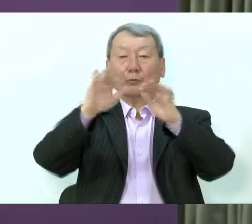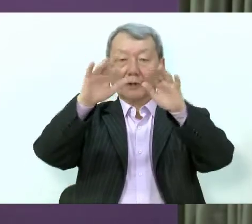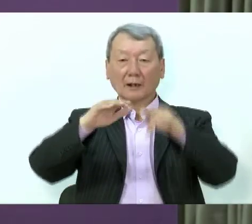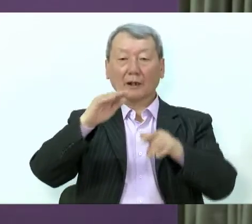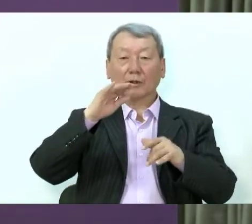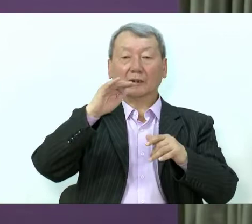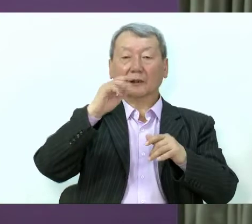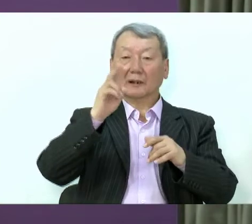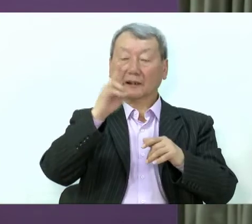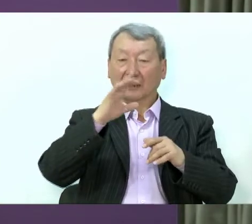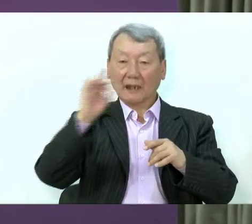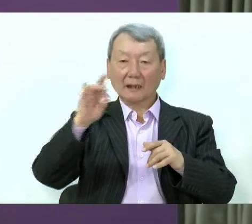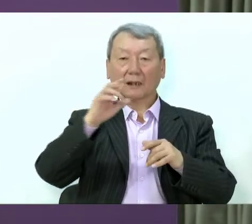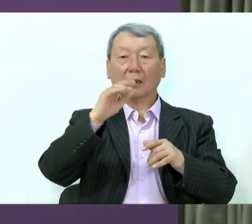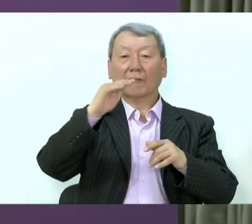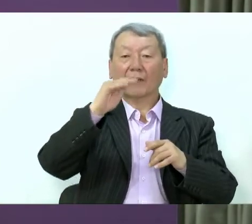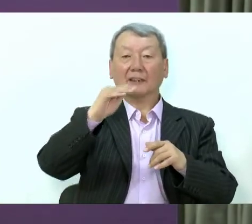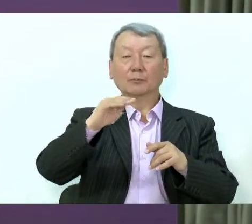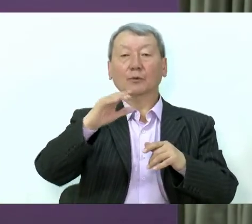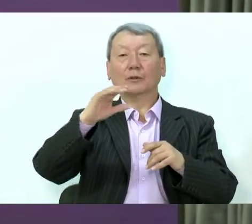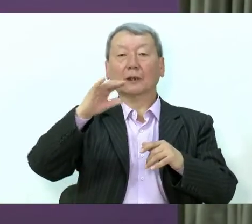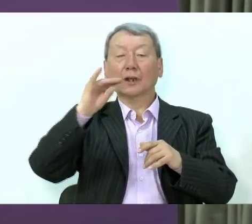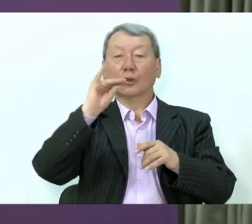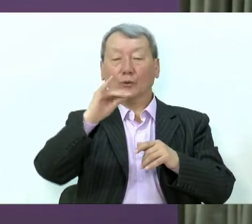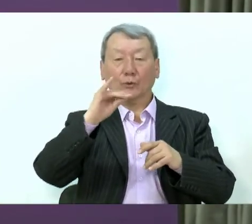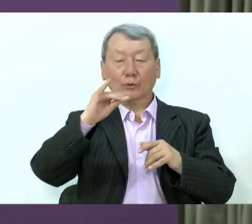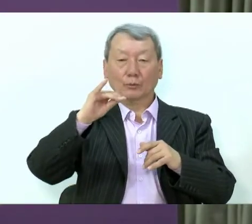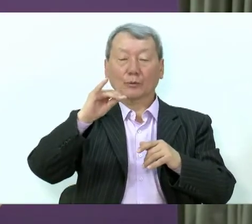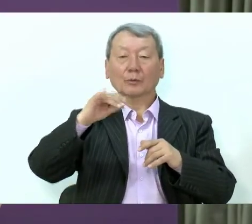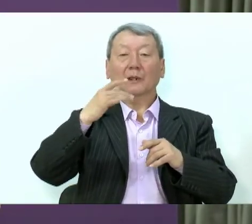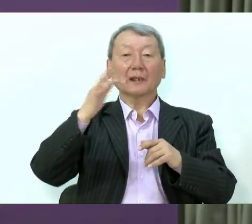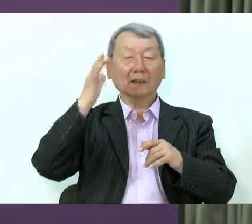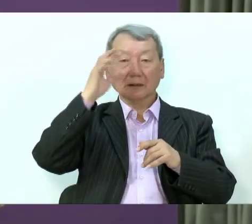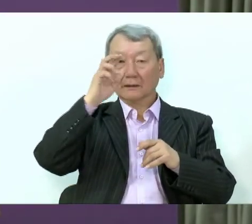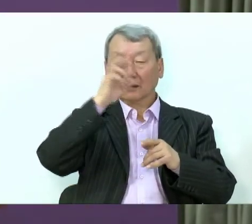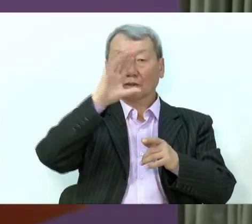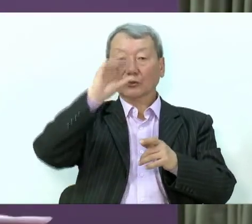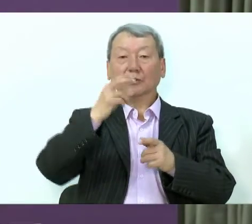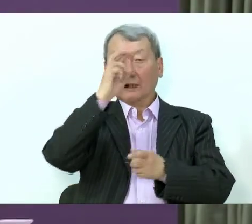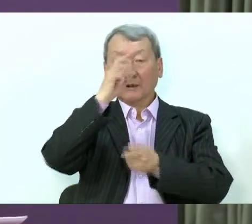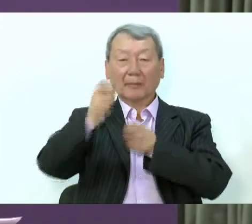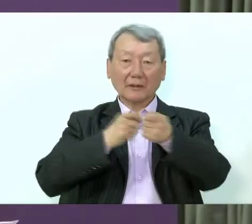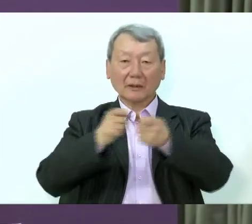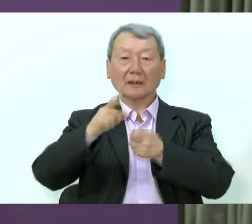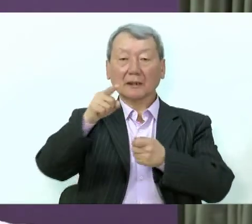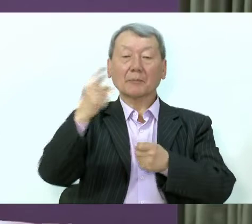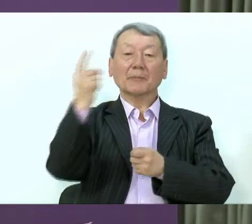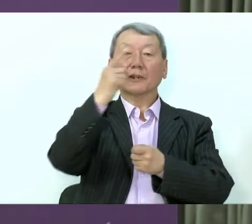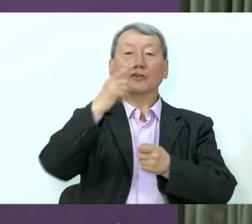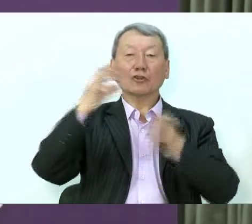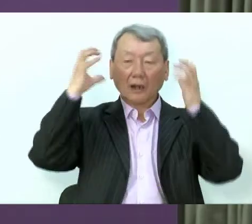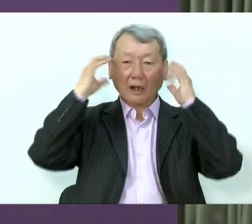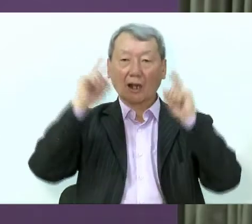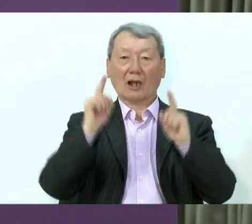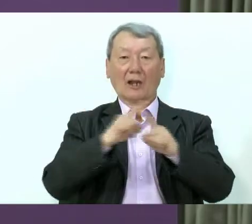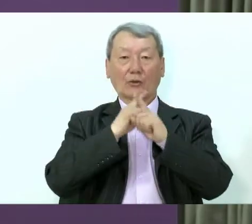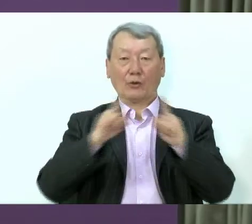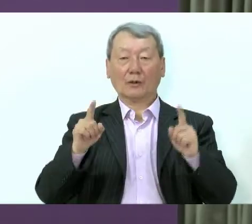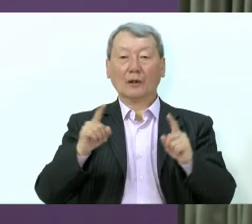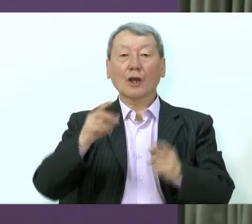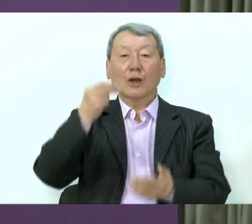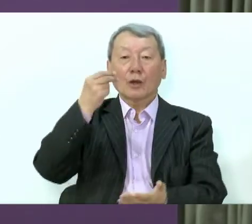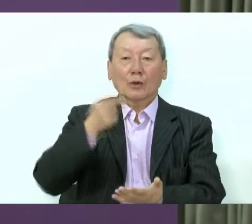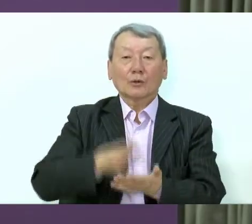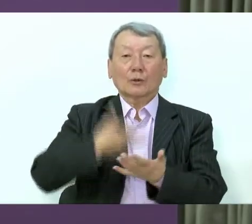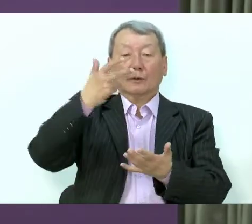YouTube-канале ГТРК ЛТР, в Фейсбуке на страницах Кыргыз Өкмөтү, Социальное правительство и Биринчи радио.